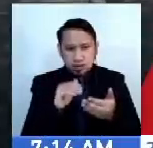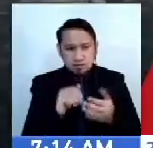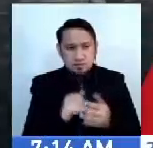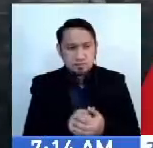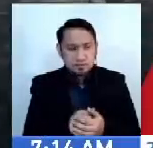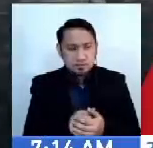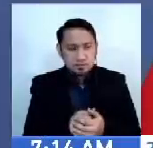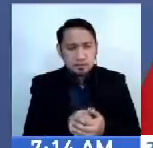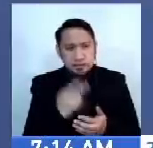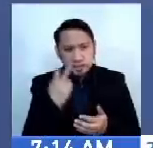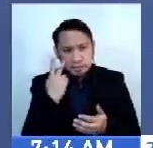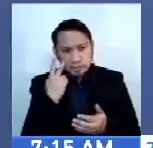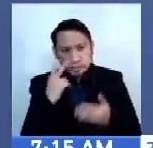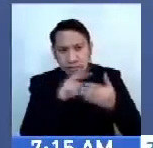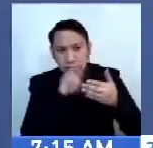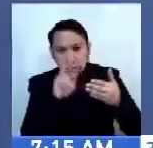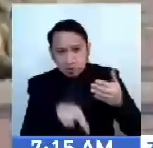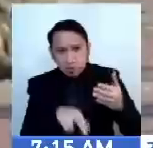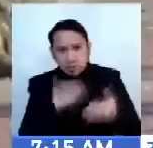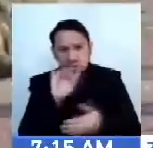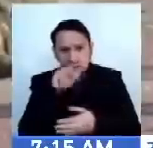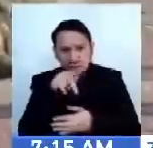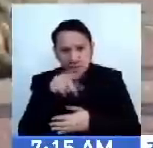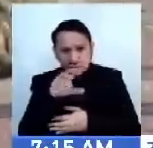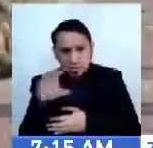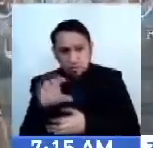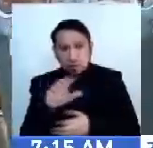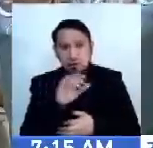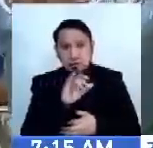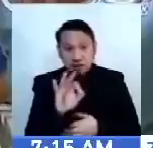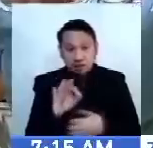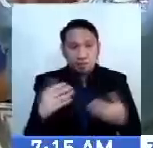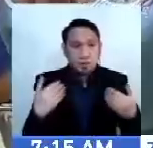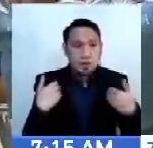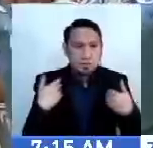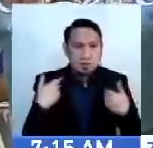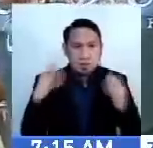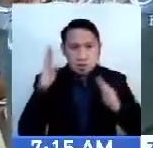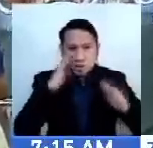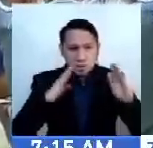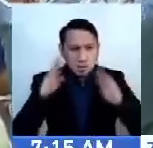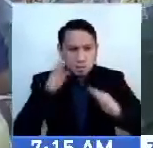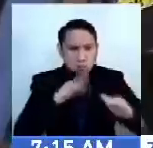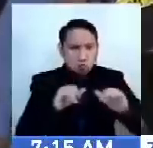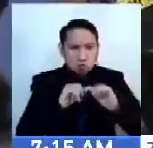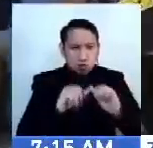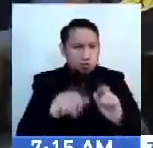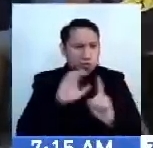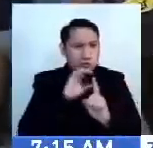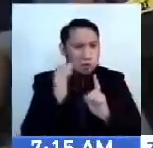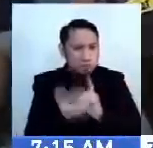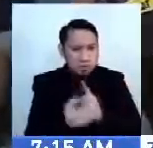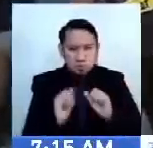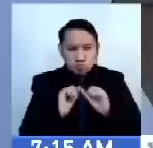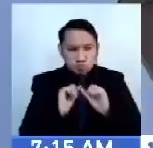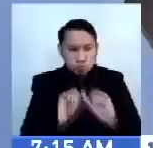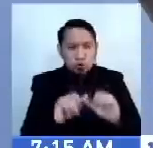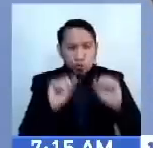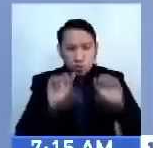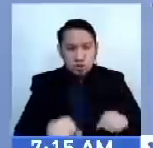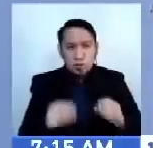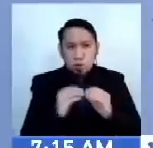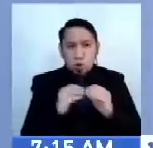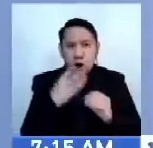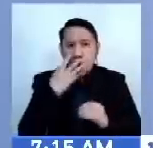Lumabas sa pag-aaral ng IPCC na kapag nagpatuloy ang antas ng climate change na nararanasan natin ngayon, maaaring uminit ng husto